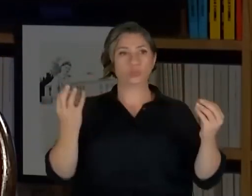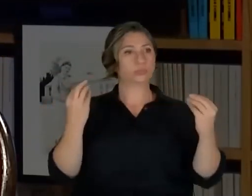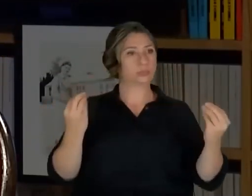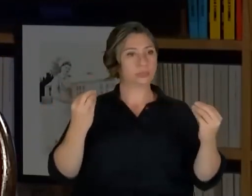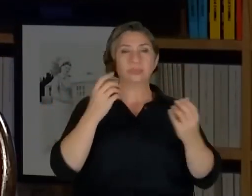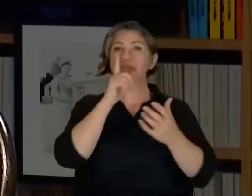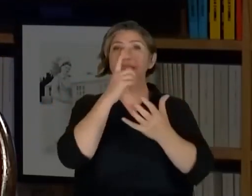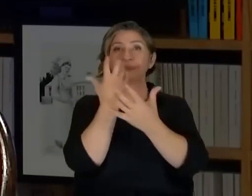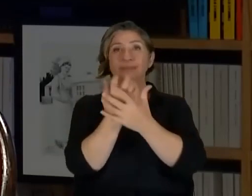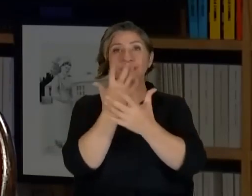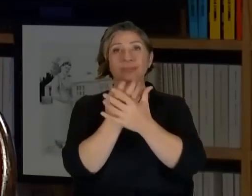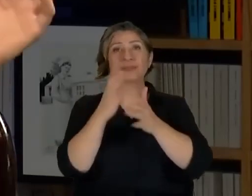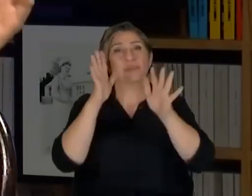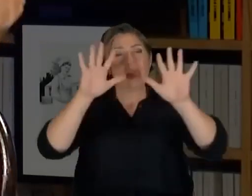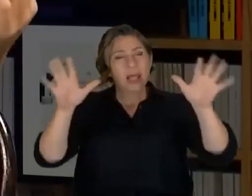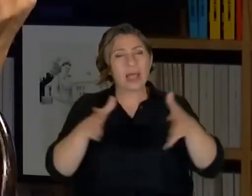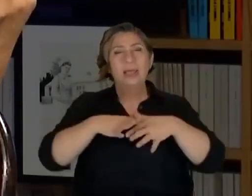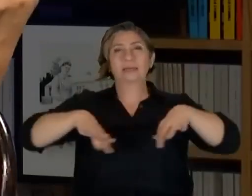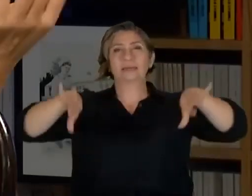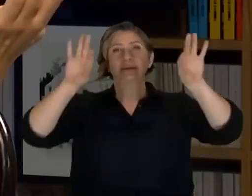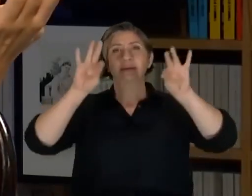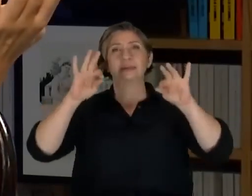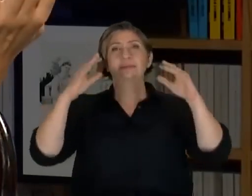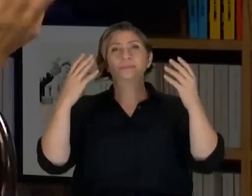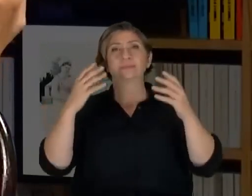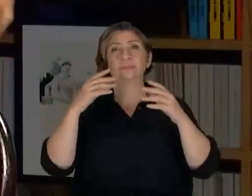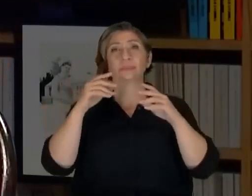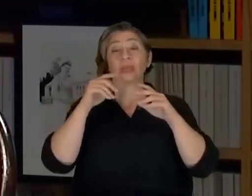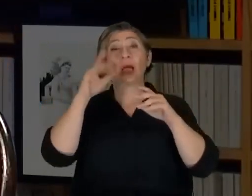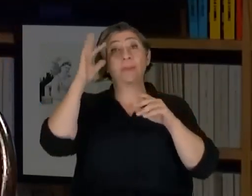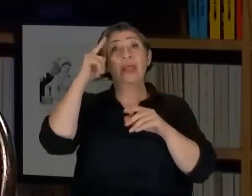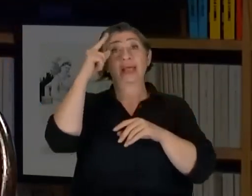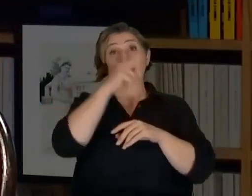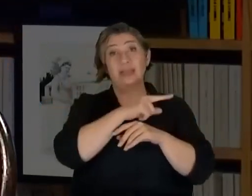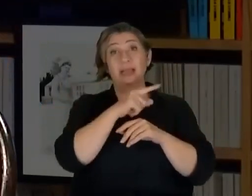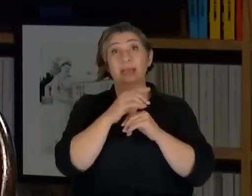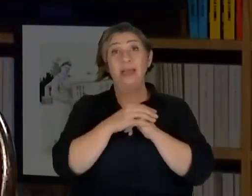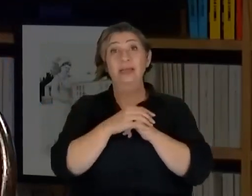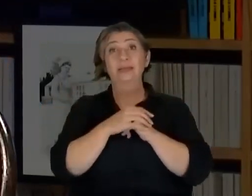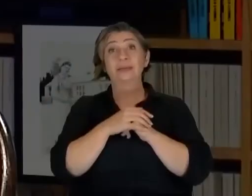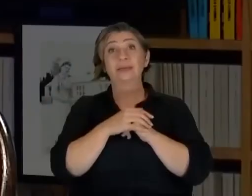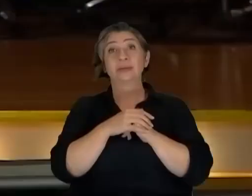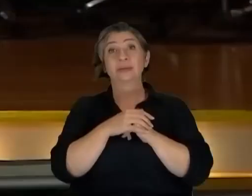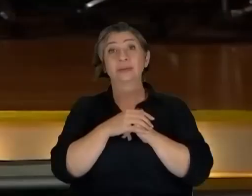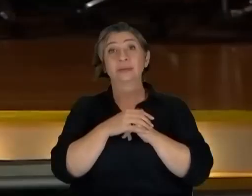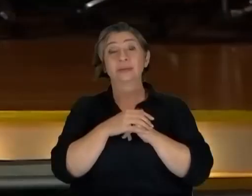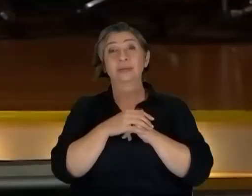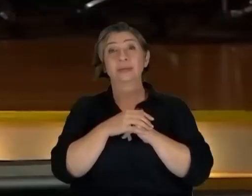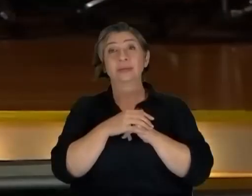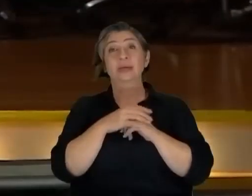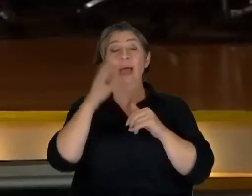bir stüdyoda kaydedildi. Her şeyi onlarla dedik ki nerede, madem bir caz. Washington'da Bias Studio diye. Ne stüdyo?